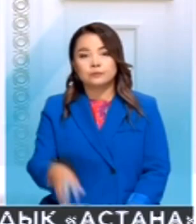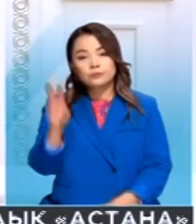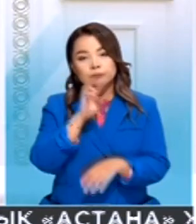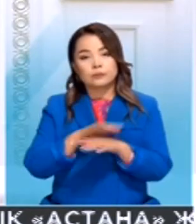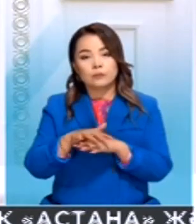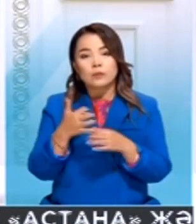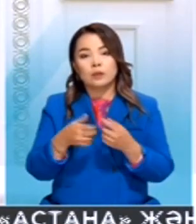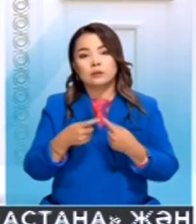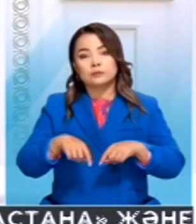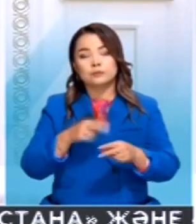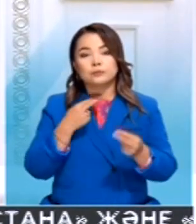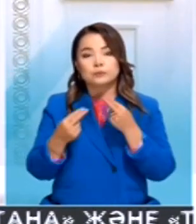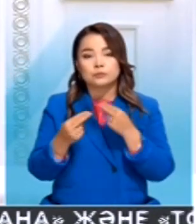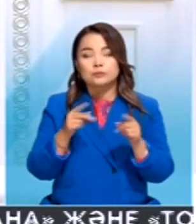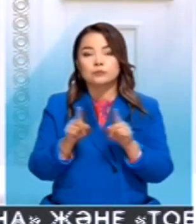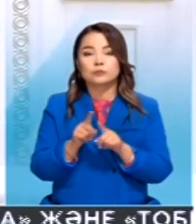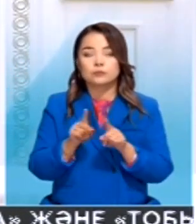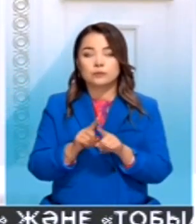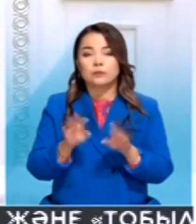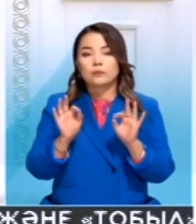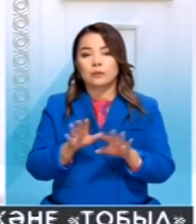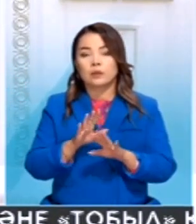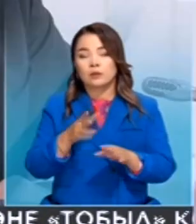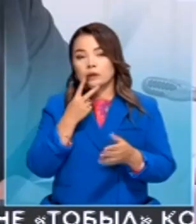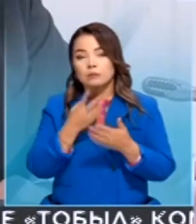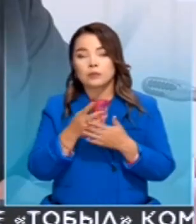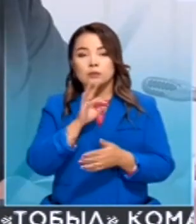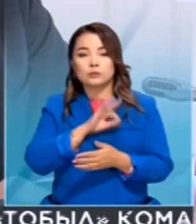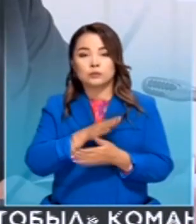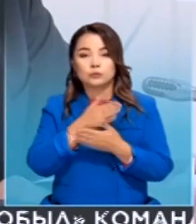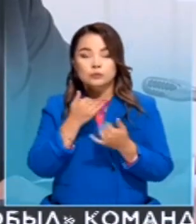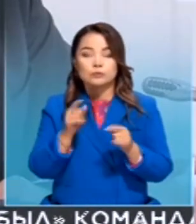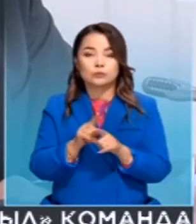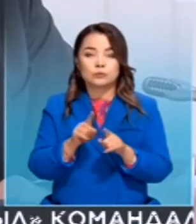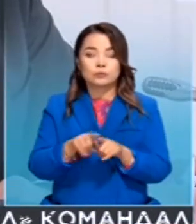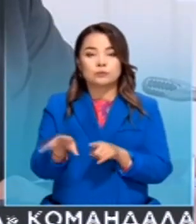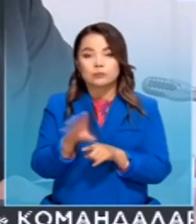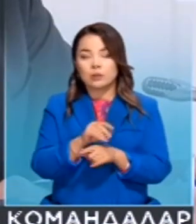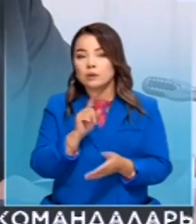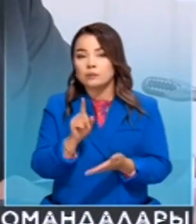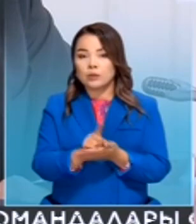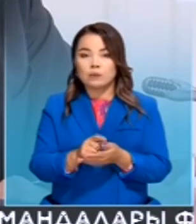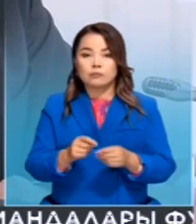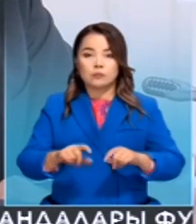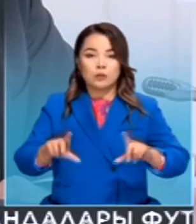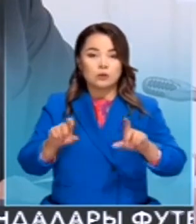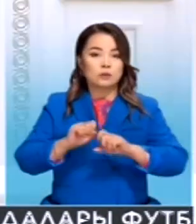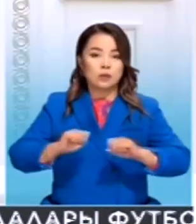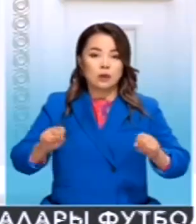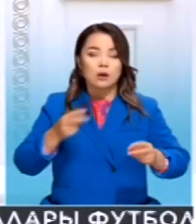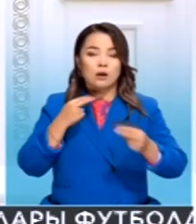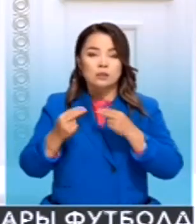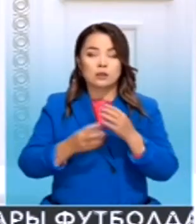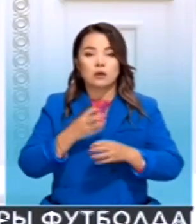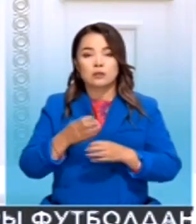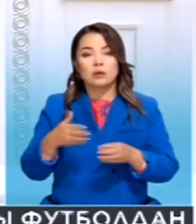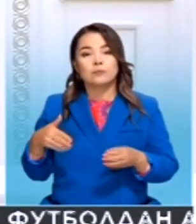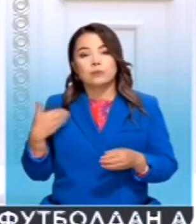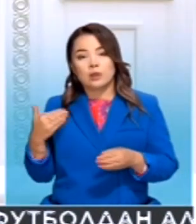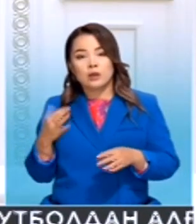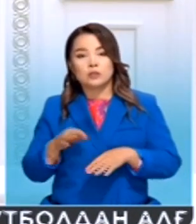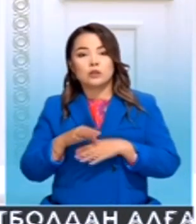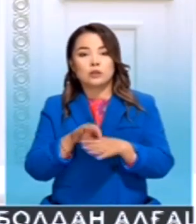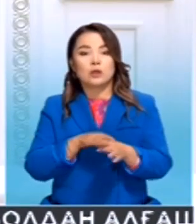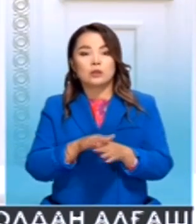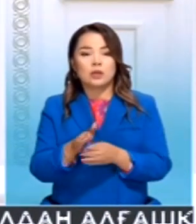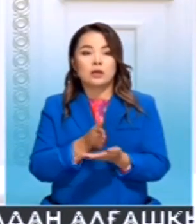Елдеріміз арасында азық-түлік теңгерімсіздігін азайту үшін тиісті шаралар қабылдауымыз қажет. Біз әлемдік азық-түлікпен тыңайтқыш жеткізу